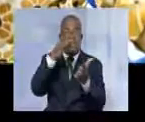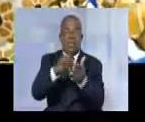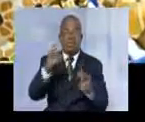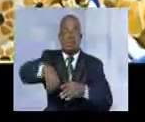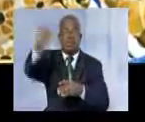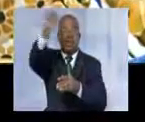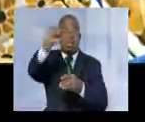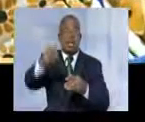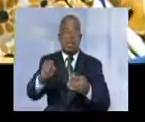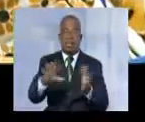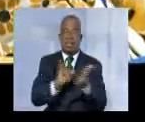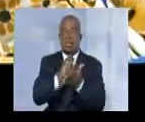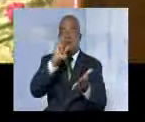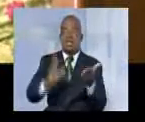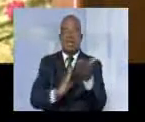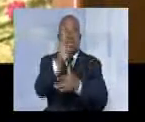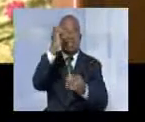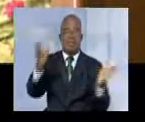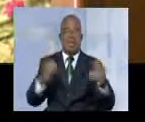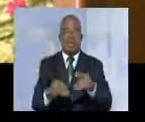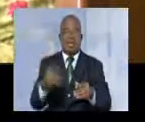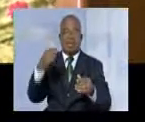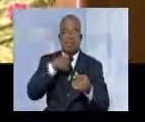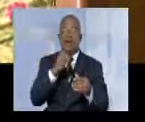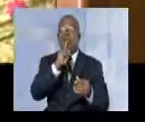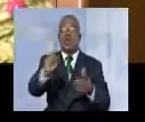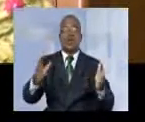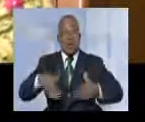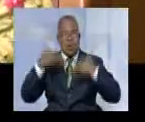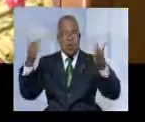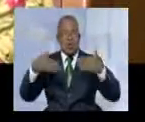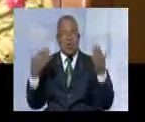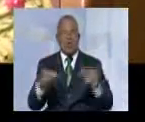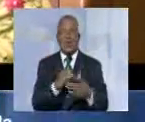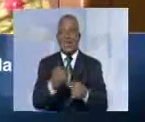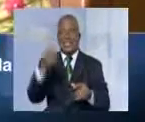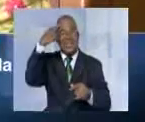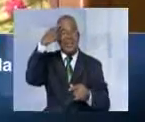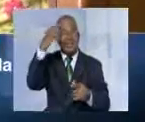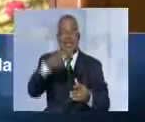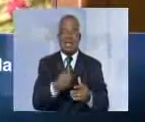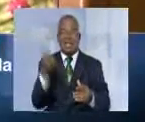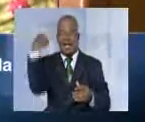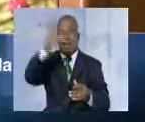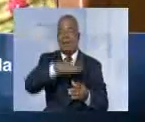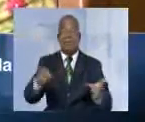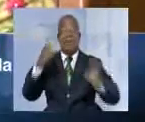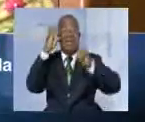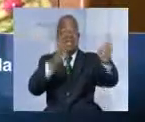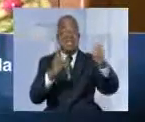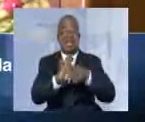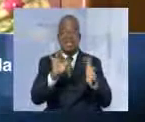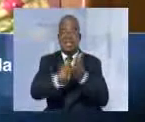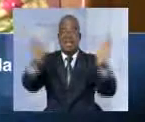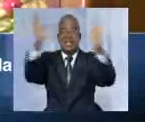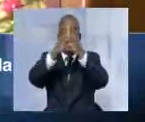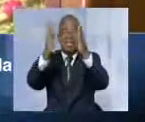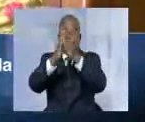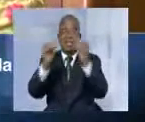préoccupations du colloque. J'ai pris bonne note des recommandations de ce colloque et je m'engage au nom du gouvernement à prendre